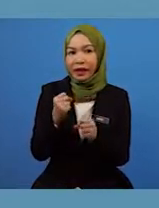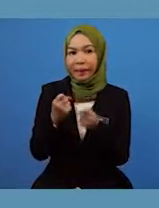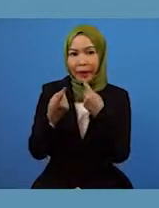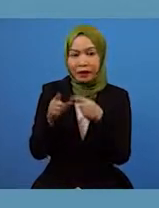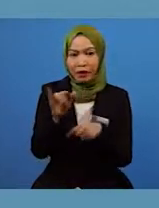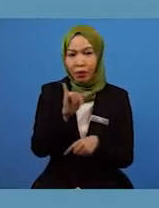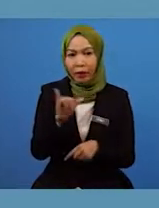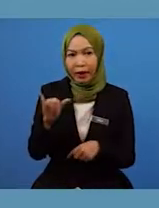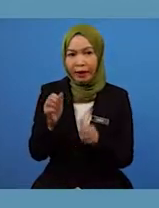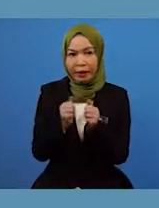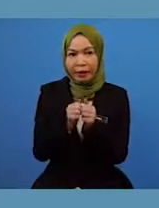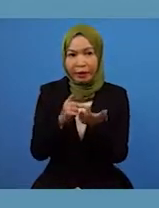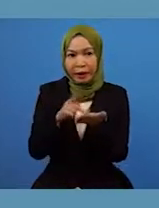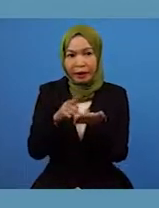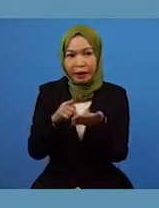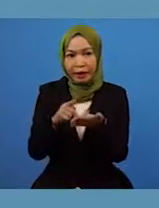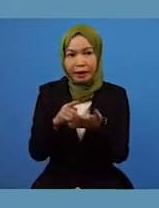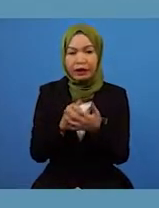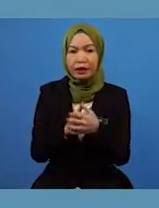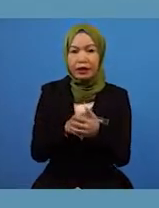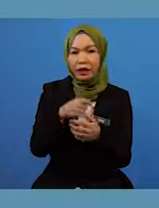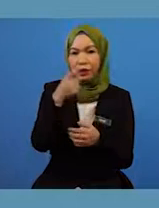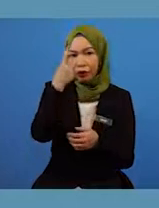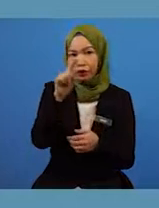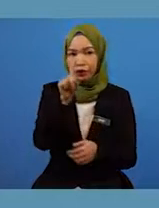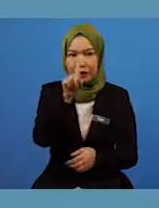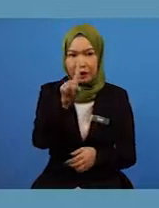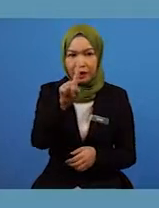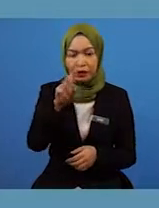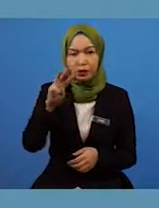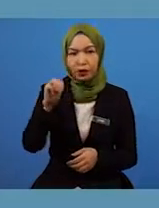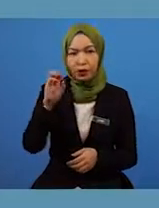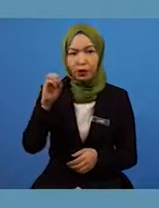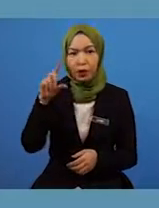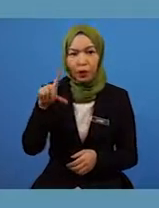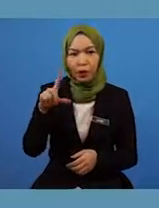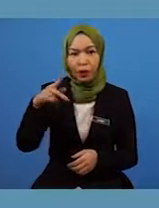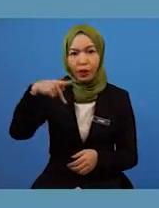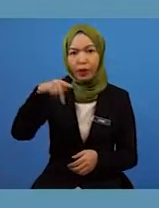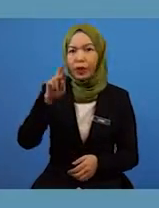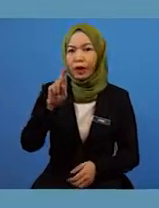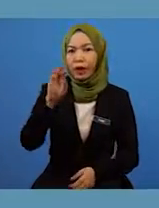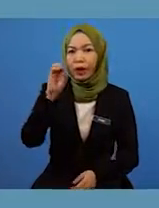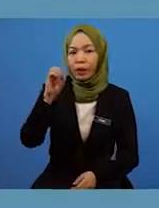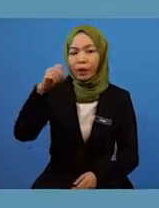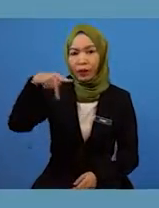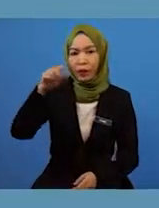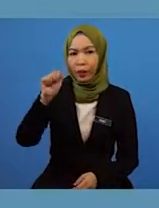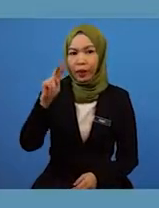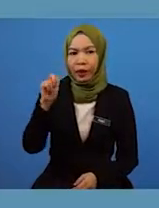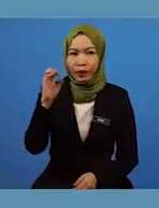cara mengira untuk 1 mol propanol. Murid-murid tekan kalkulator dan kita akan dapat